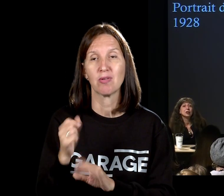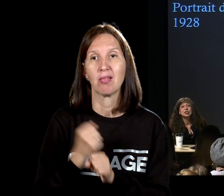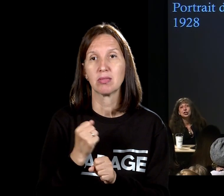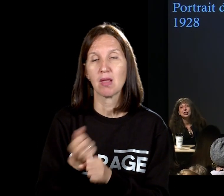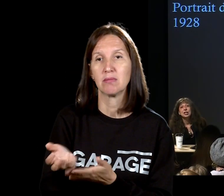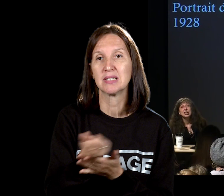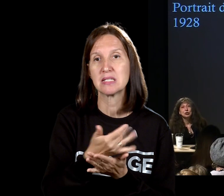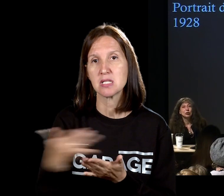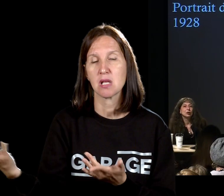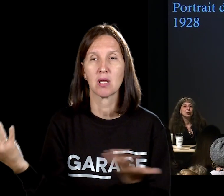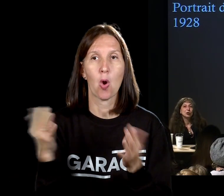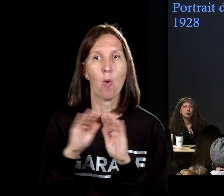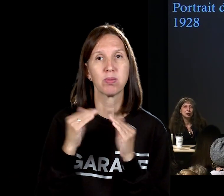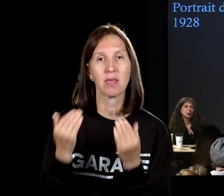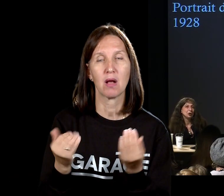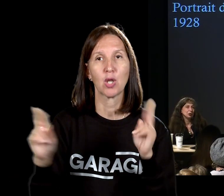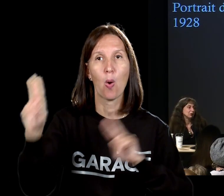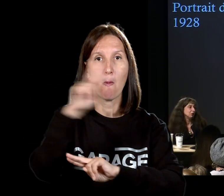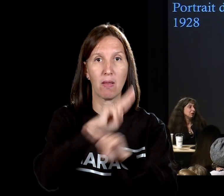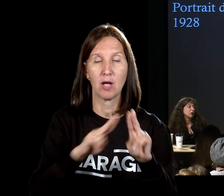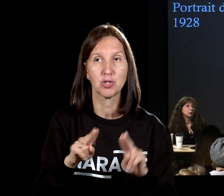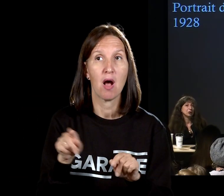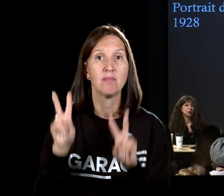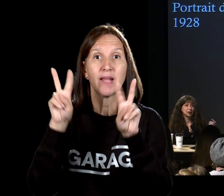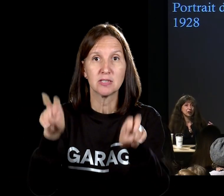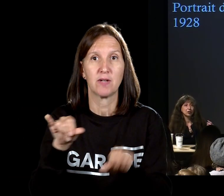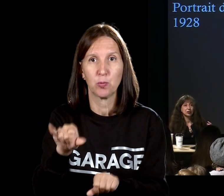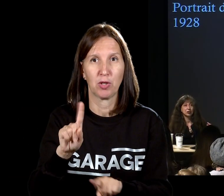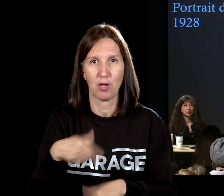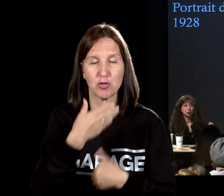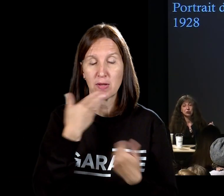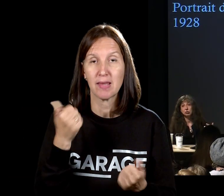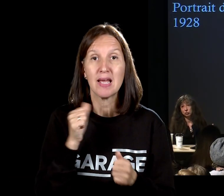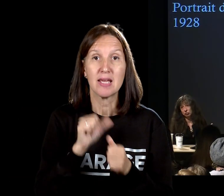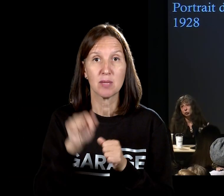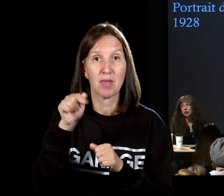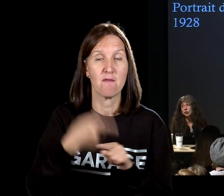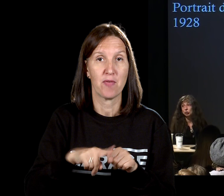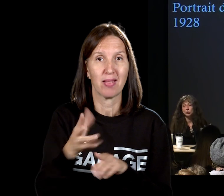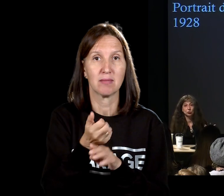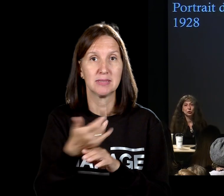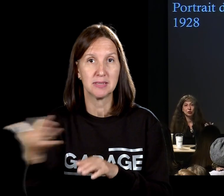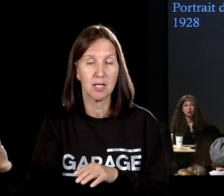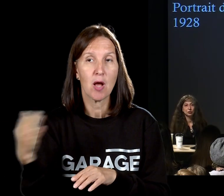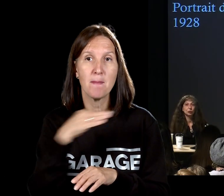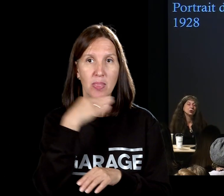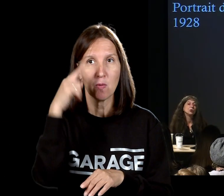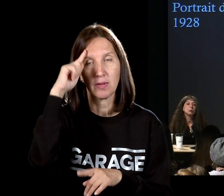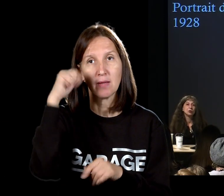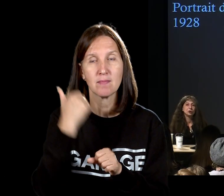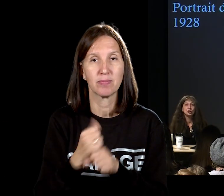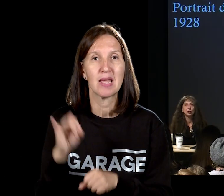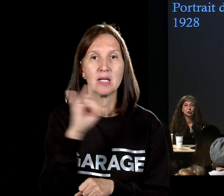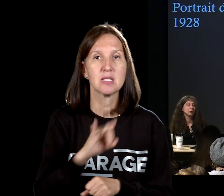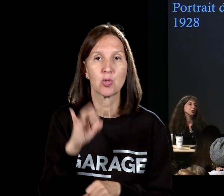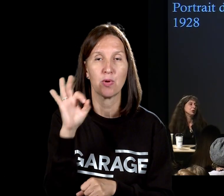объектов, коллажи, чего-то такого, для чего еще нету названия, как бы, где как раз, которые все, многие из которых построены как раз вокруг